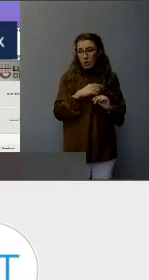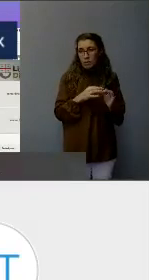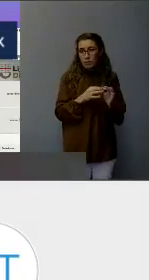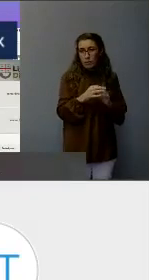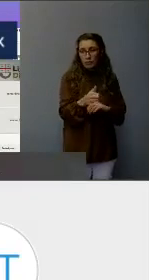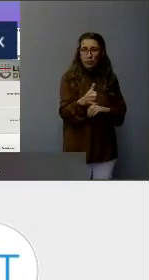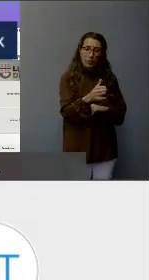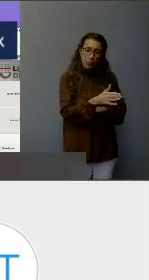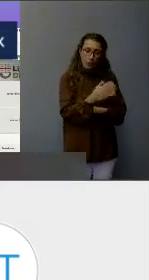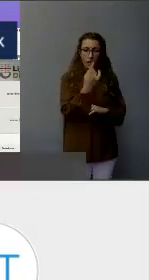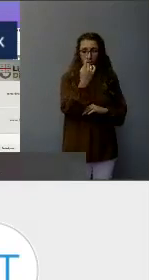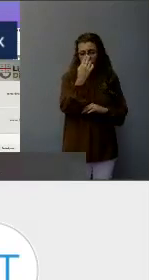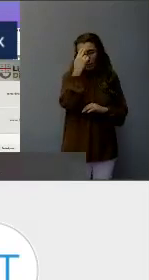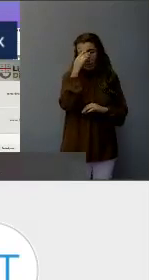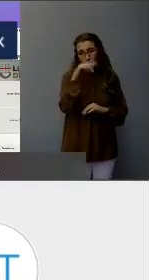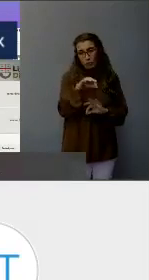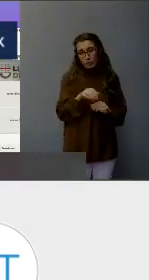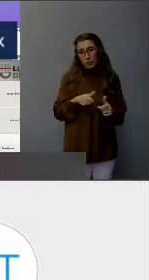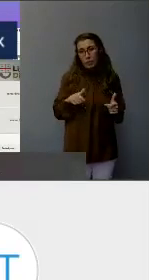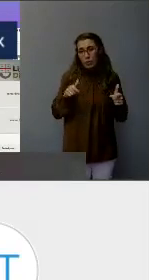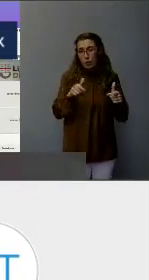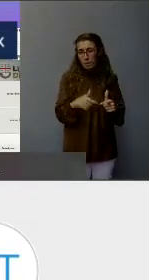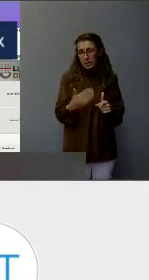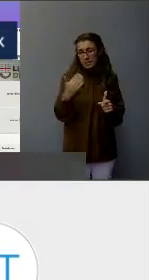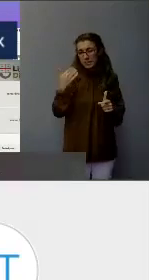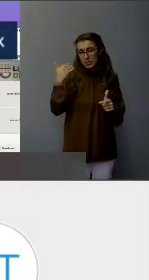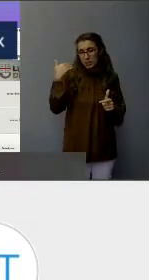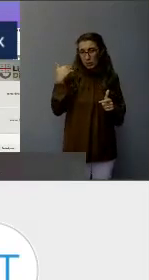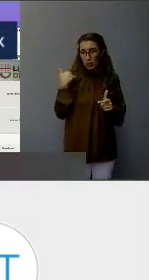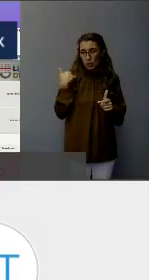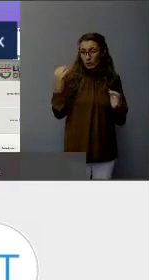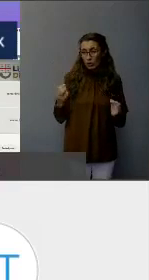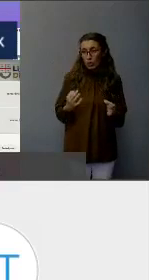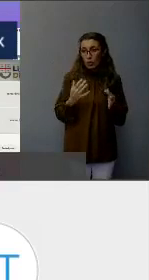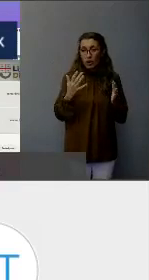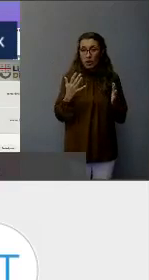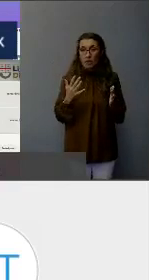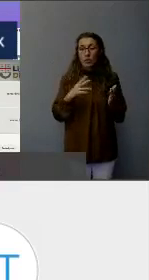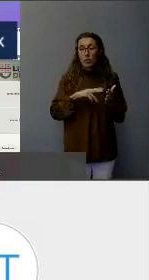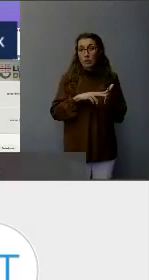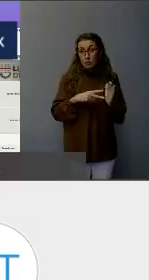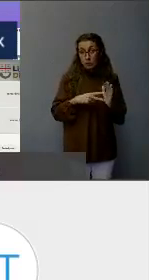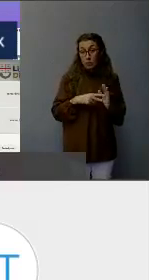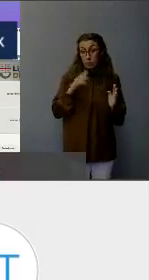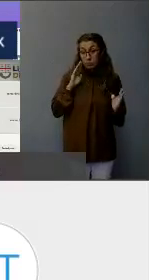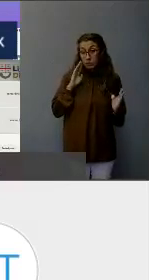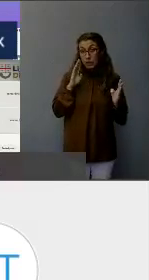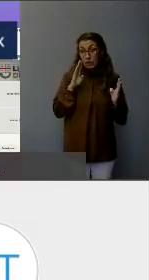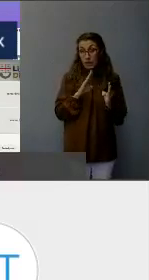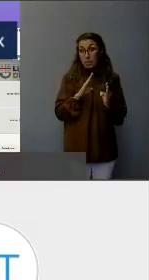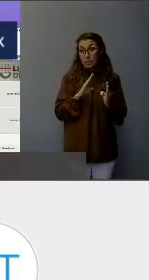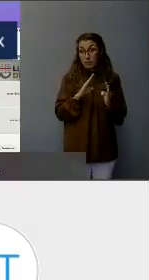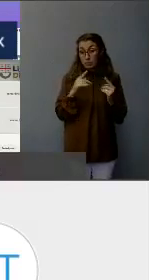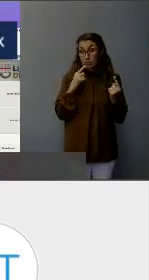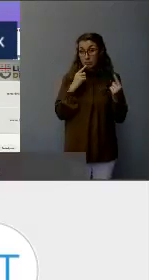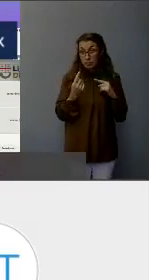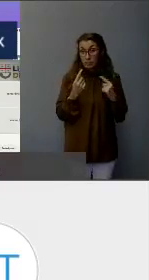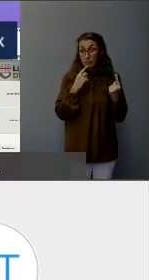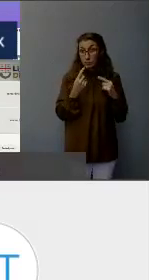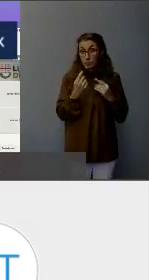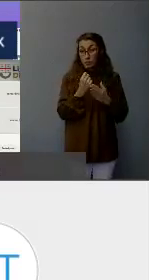commissioni che abbiamo avuto occasione di affrontare per discutere di questa documentazione